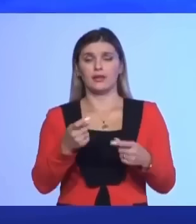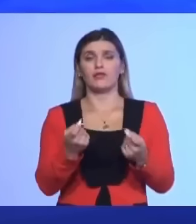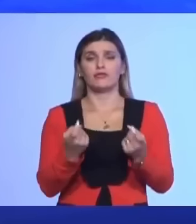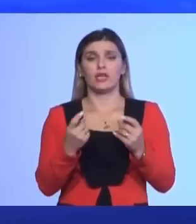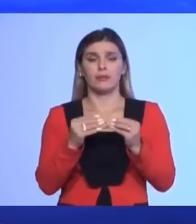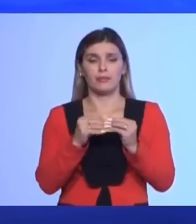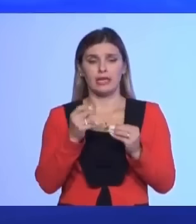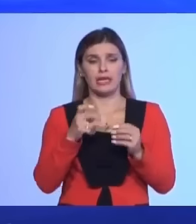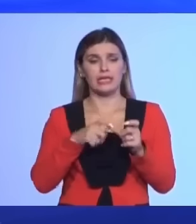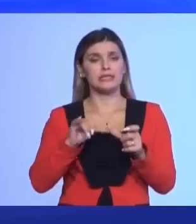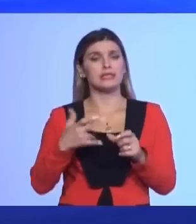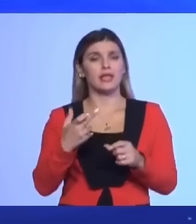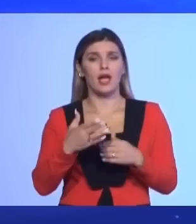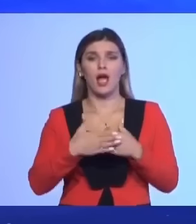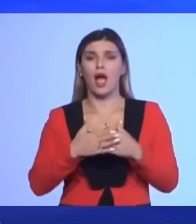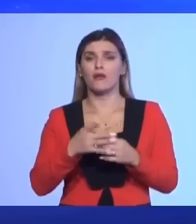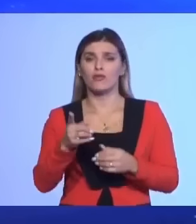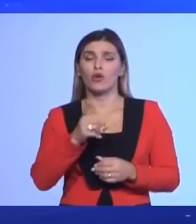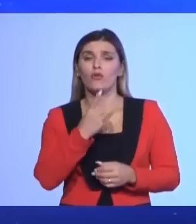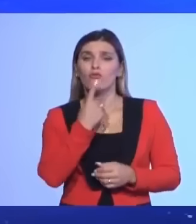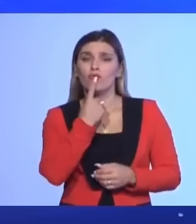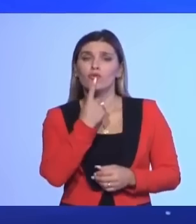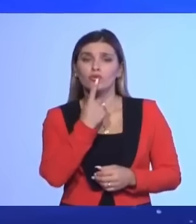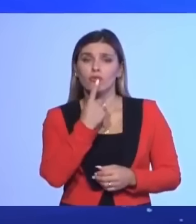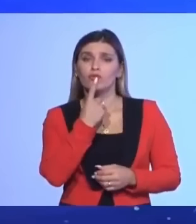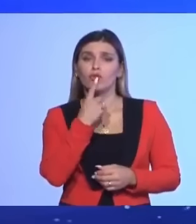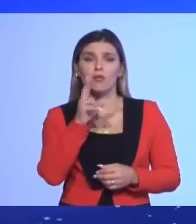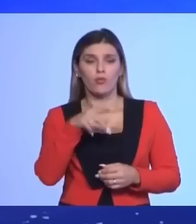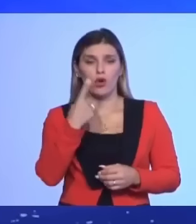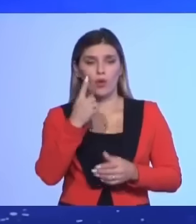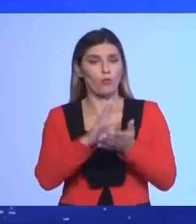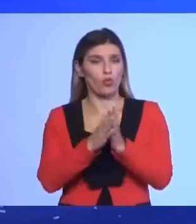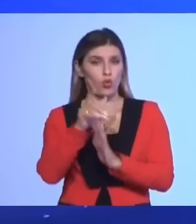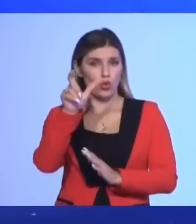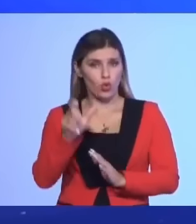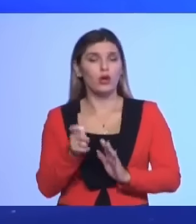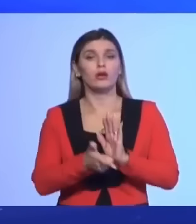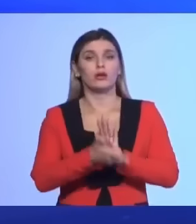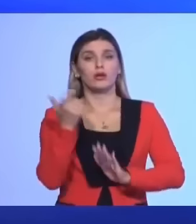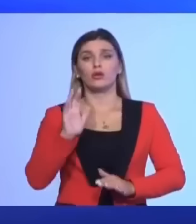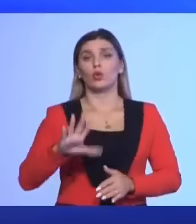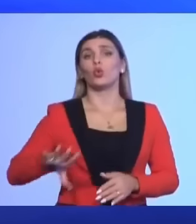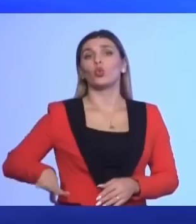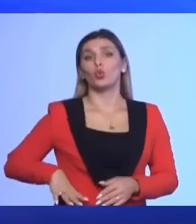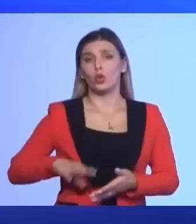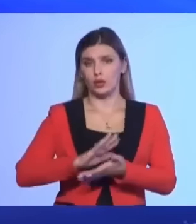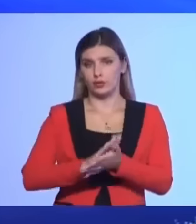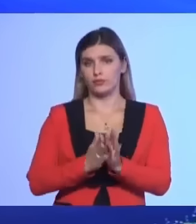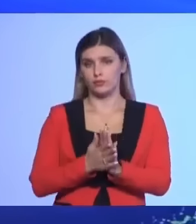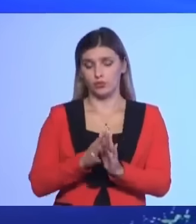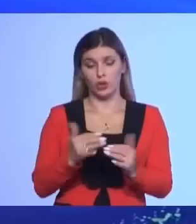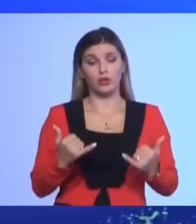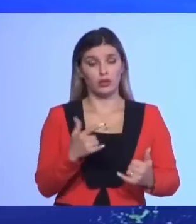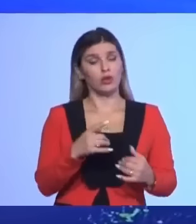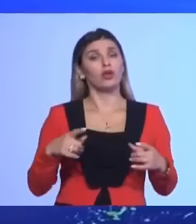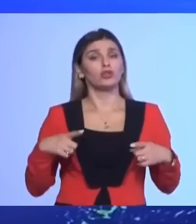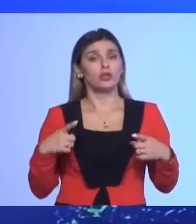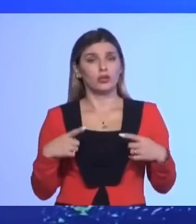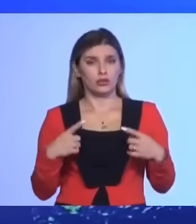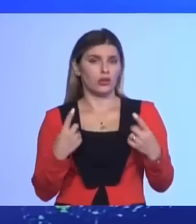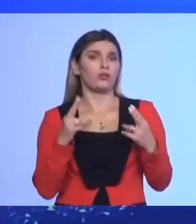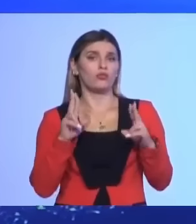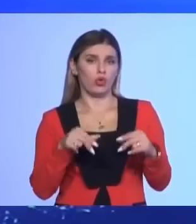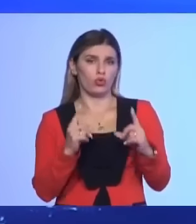fush Kosovës, një burr ka plagosur bashkëshorten e tij. E plagosura është në gjendje të qëndrueshme aktualisht, ndërka që personi i dyshuar